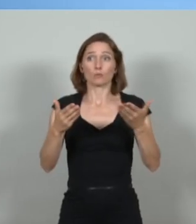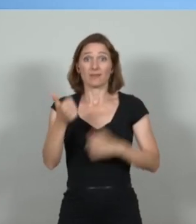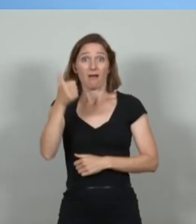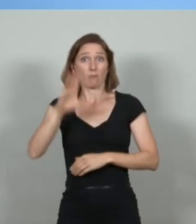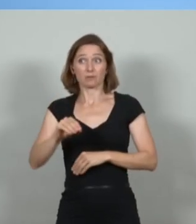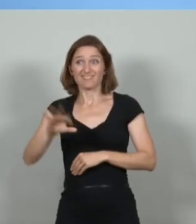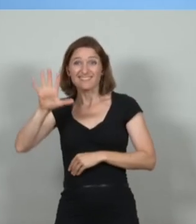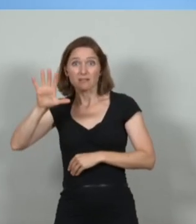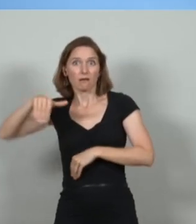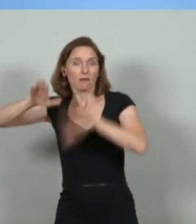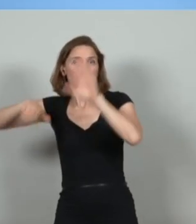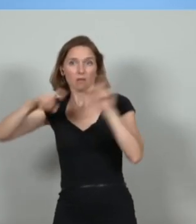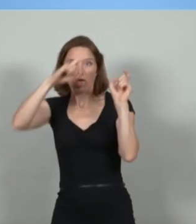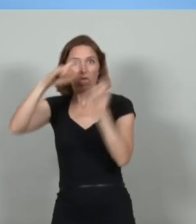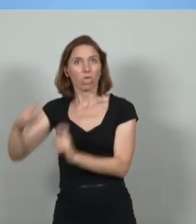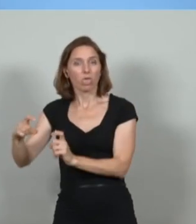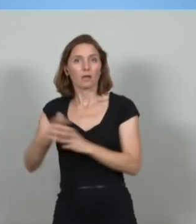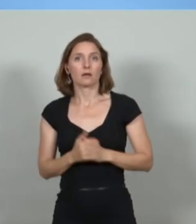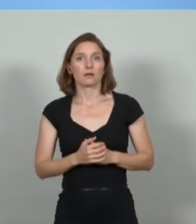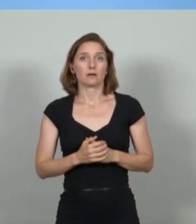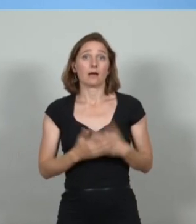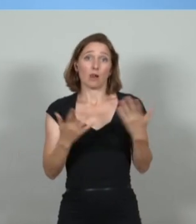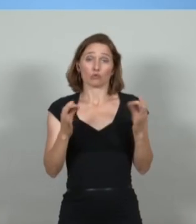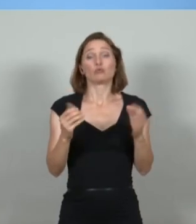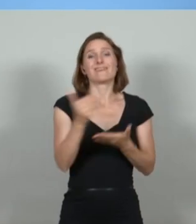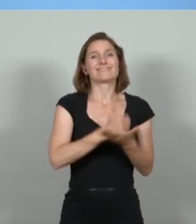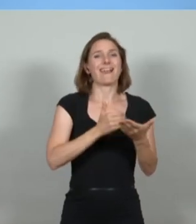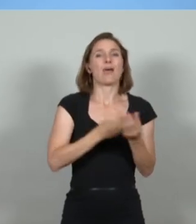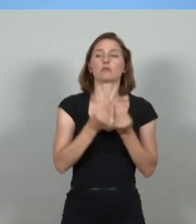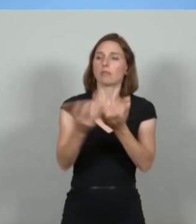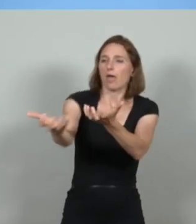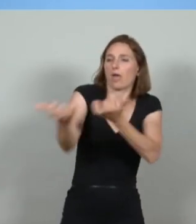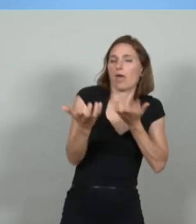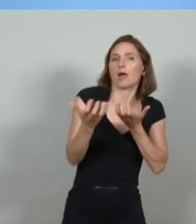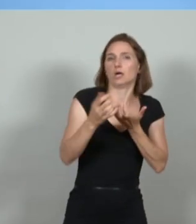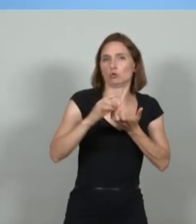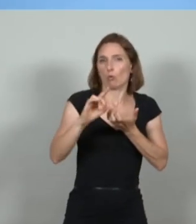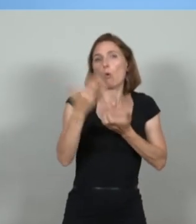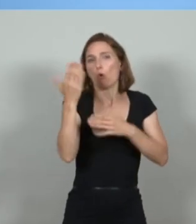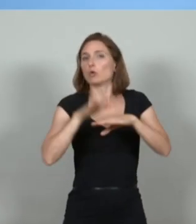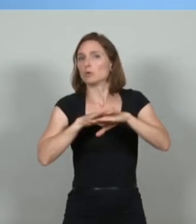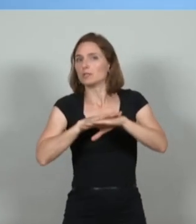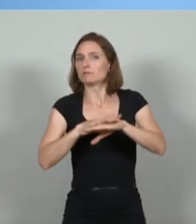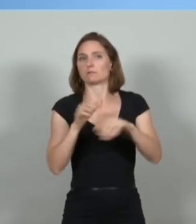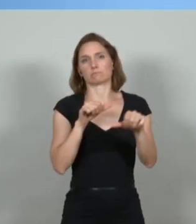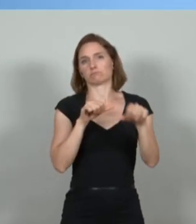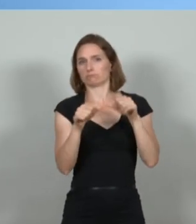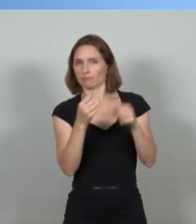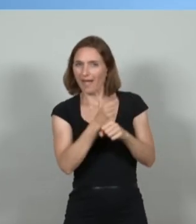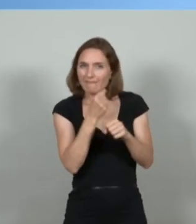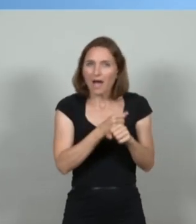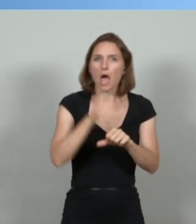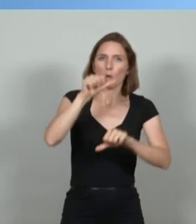si la rémunération n'est pas l'unique facteur d'attractivité des métiers de la fonction publique condition de travail concours